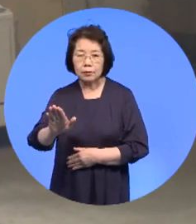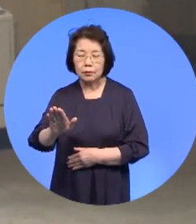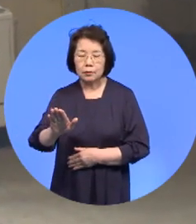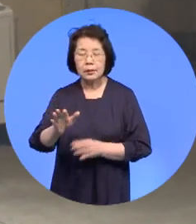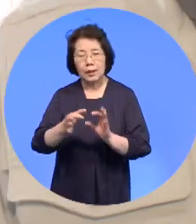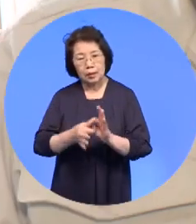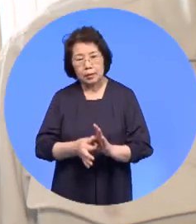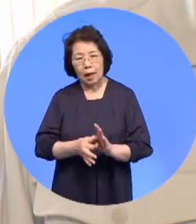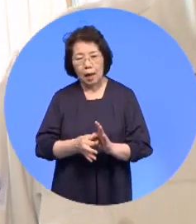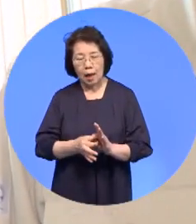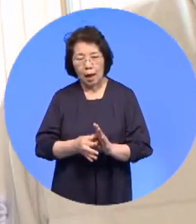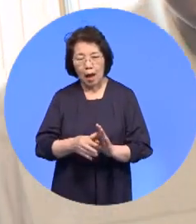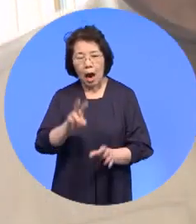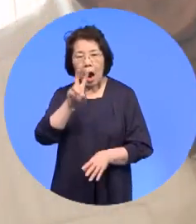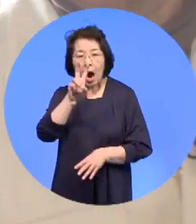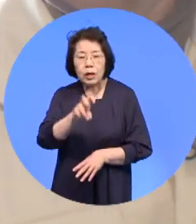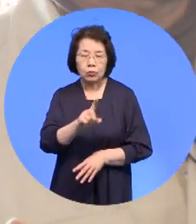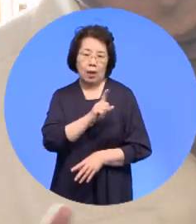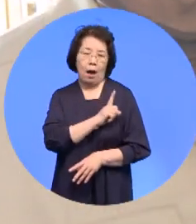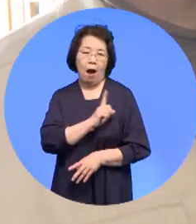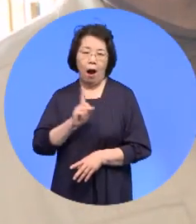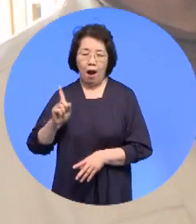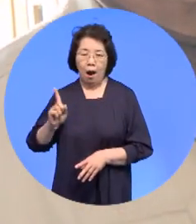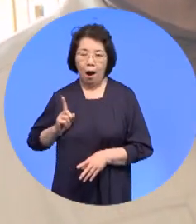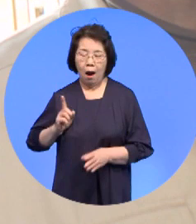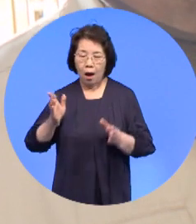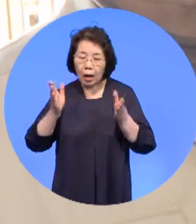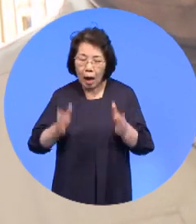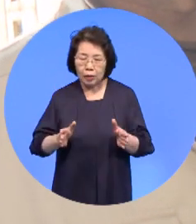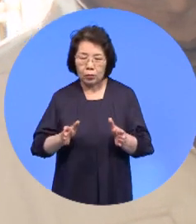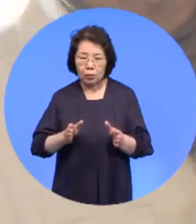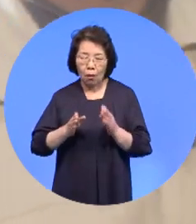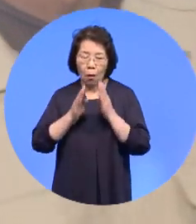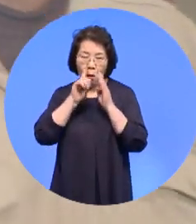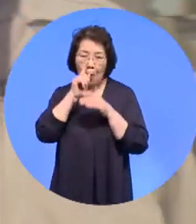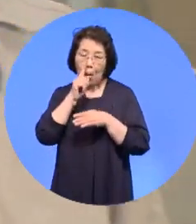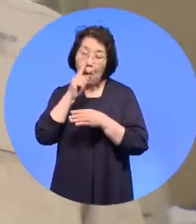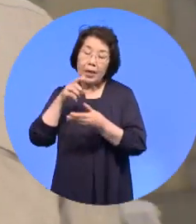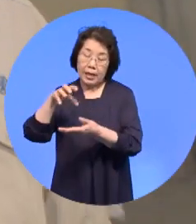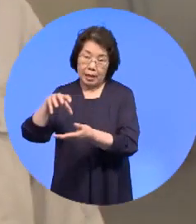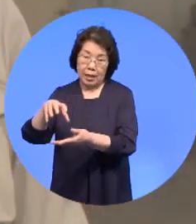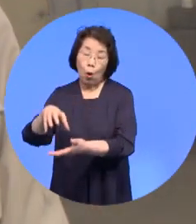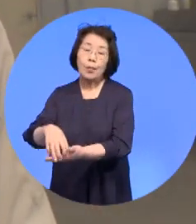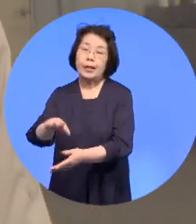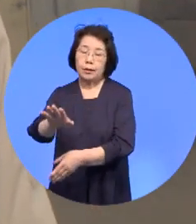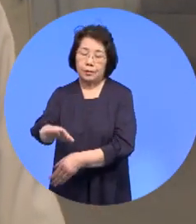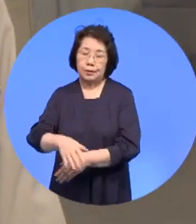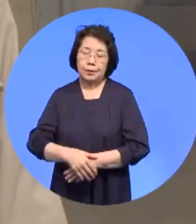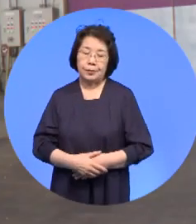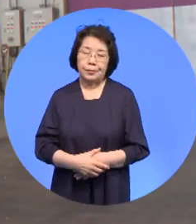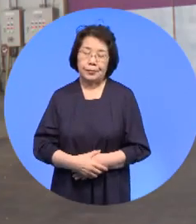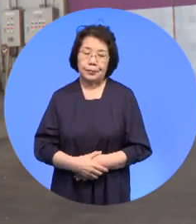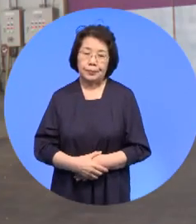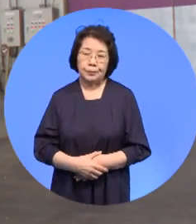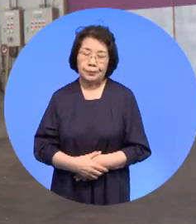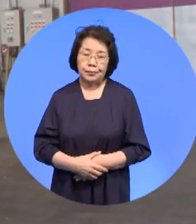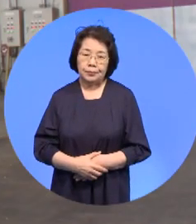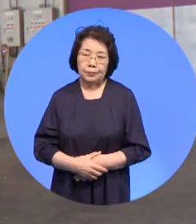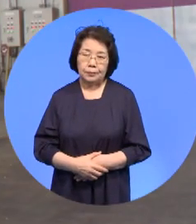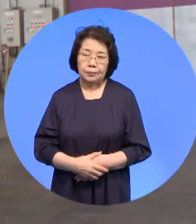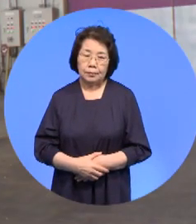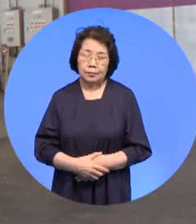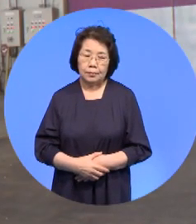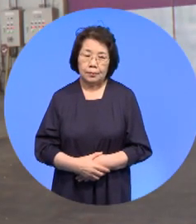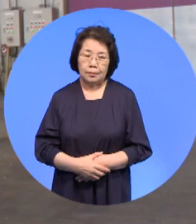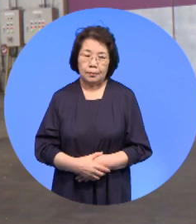本来というかあつかでそのゴミがいっぱいになっちゃうわけですねそうですね食べて一気